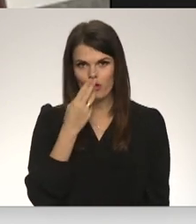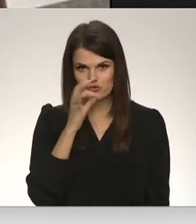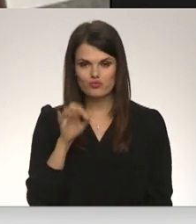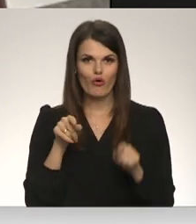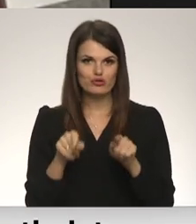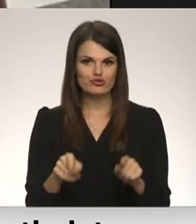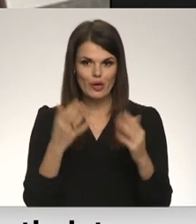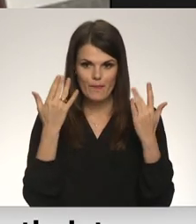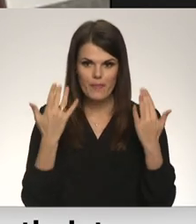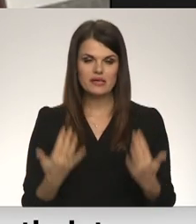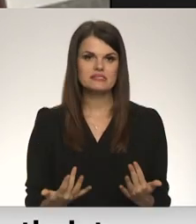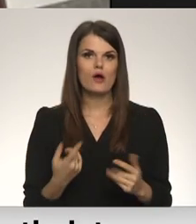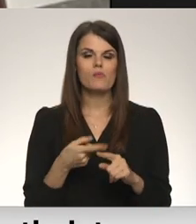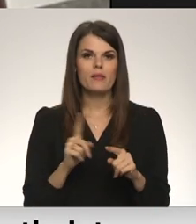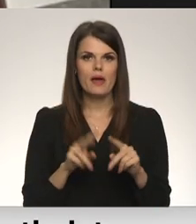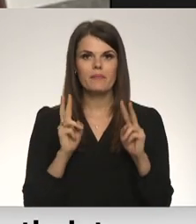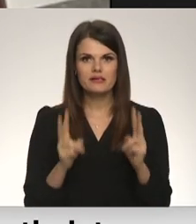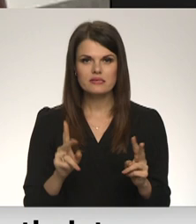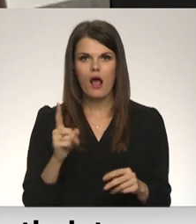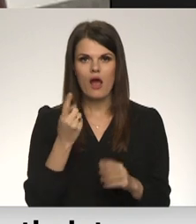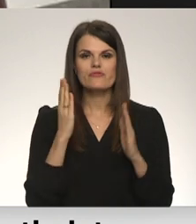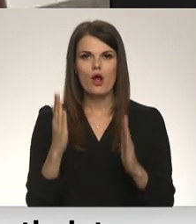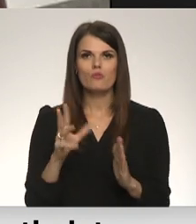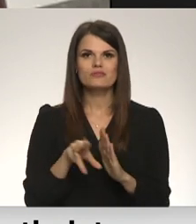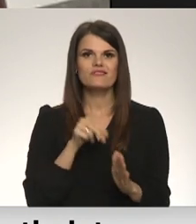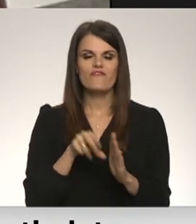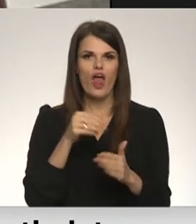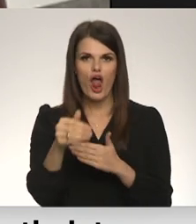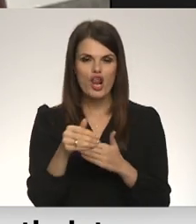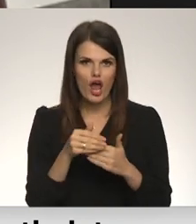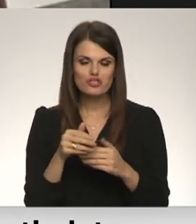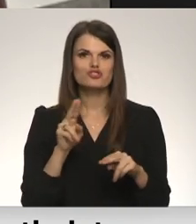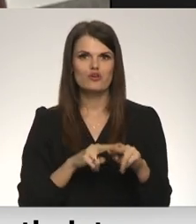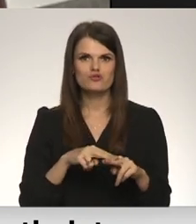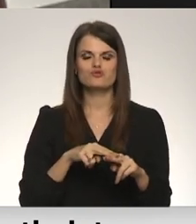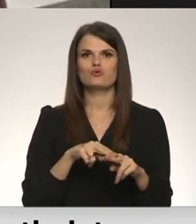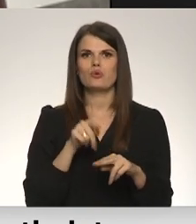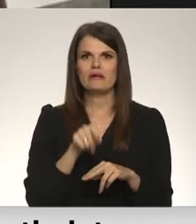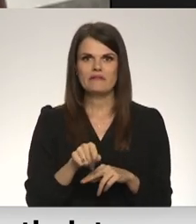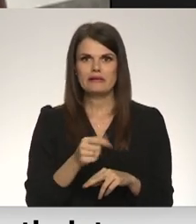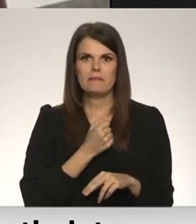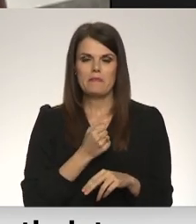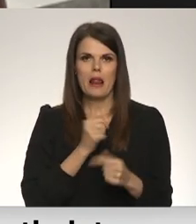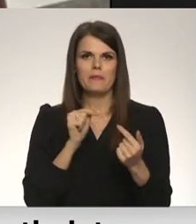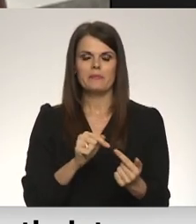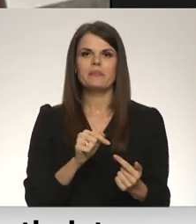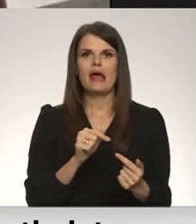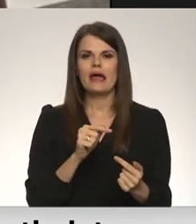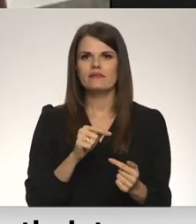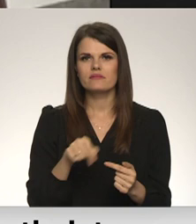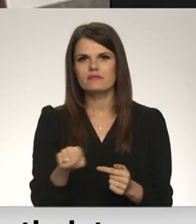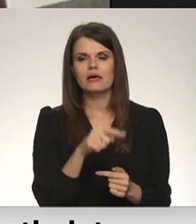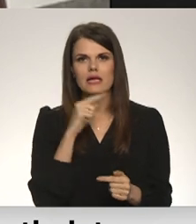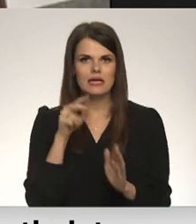pasākuma, jo gan jau atkal būs vēlēšanas, un to viņiem pieminēs, un tas ir viņu elektorāts. Un es domāju,